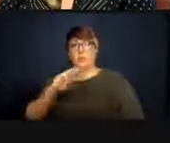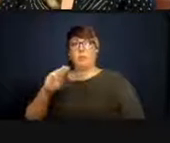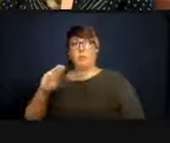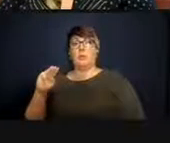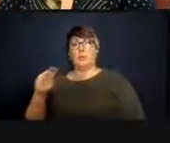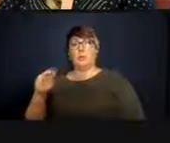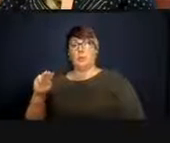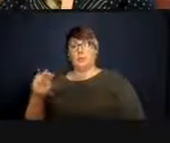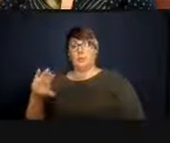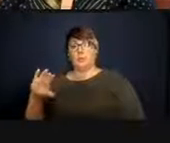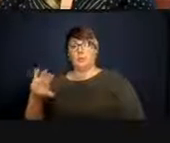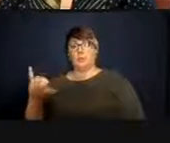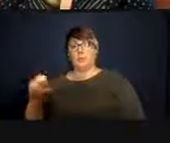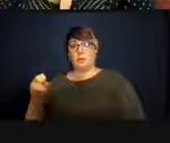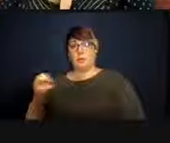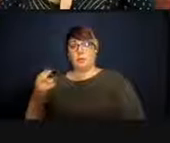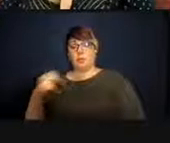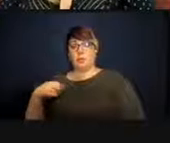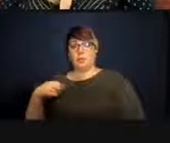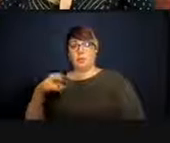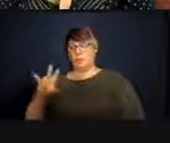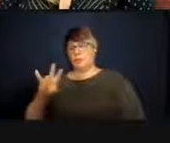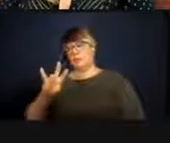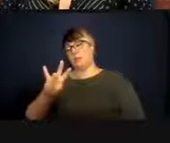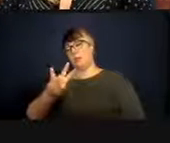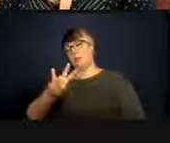عضو ماكنتوش